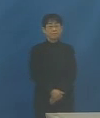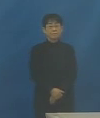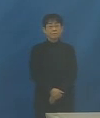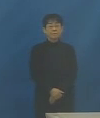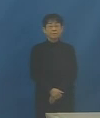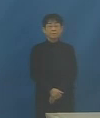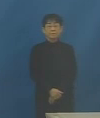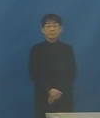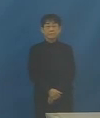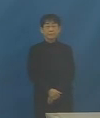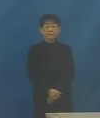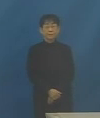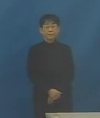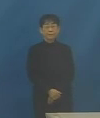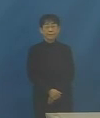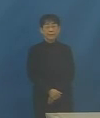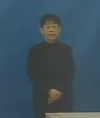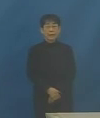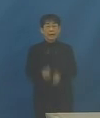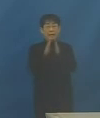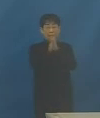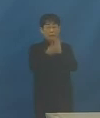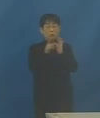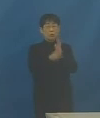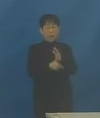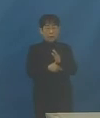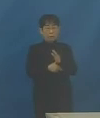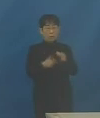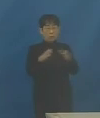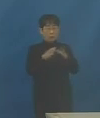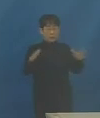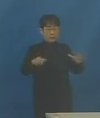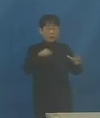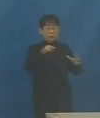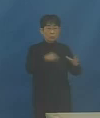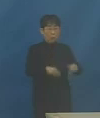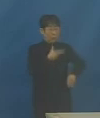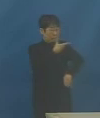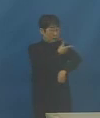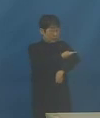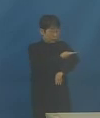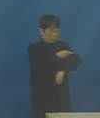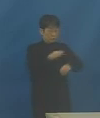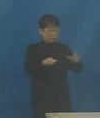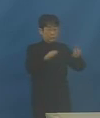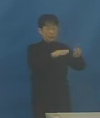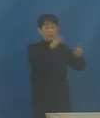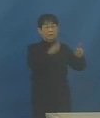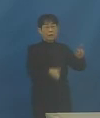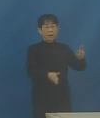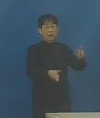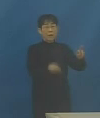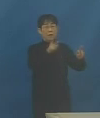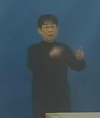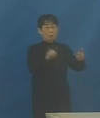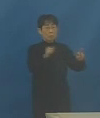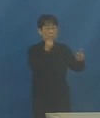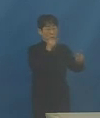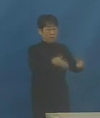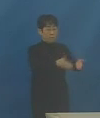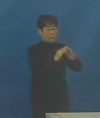それからあの県の方でも大希望接種センターこの解説も前倒しをさせていただき